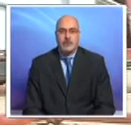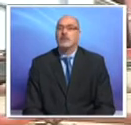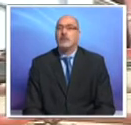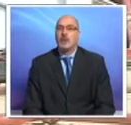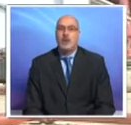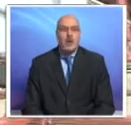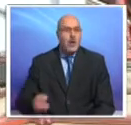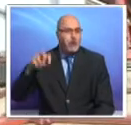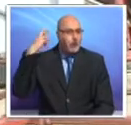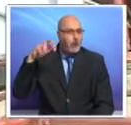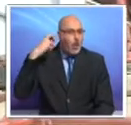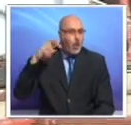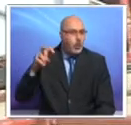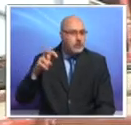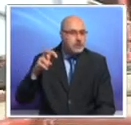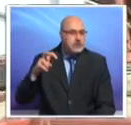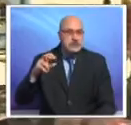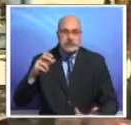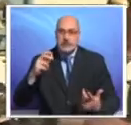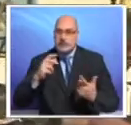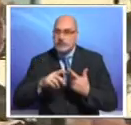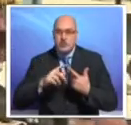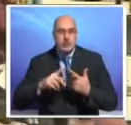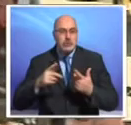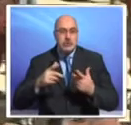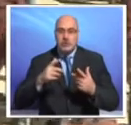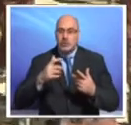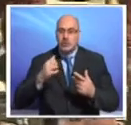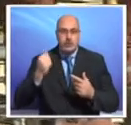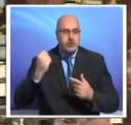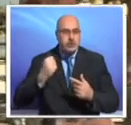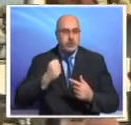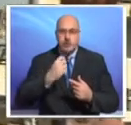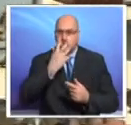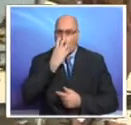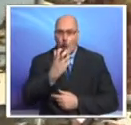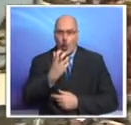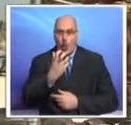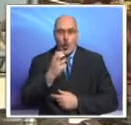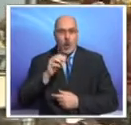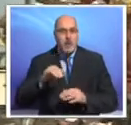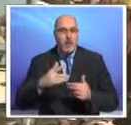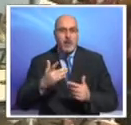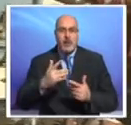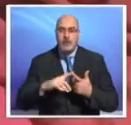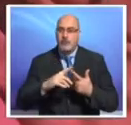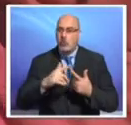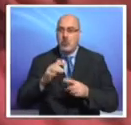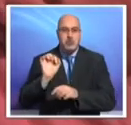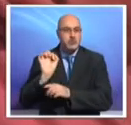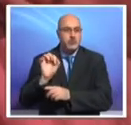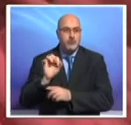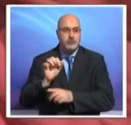الضجيج اللامتناهي استهواها والوسائل الضخمة استغلتها برغبة كبيرة لمعرفة